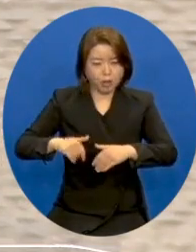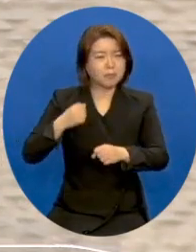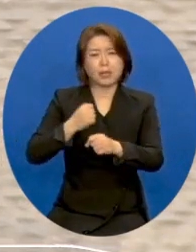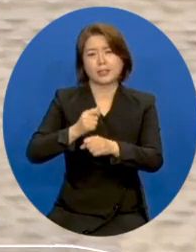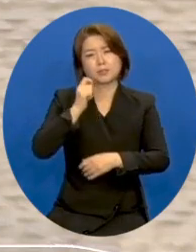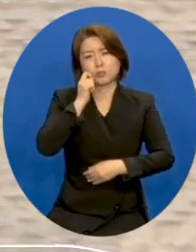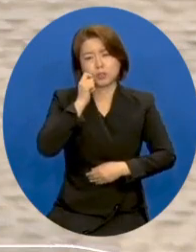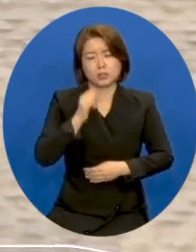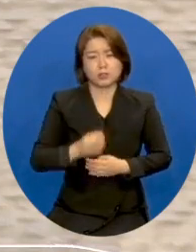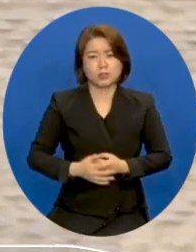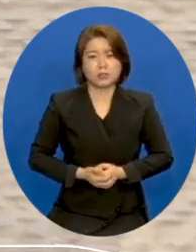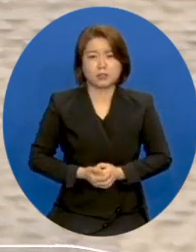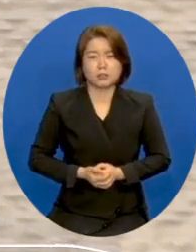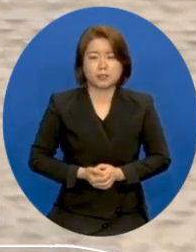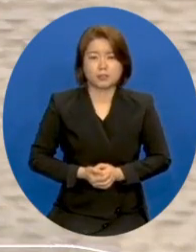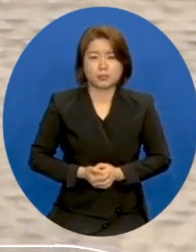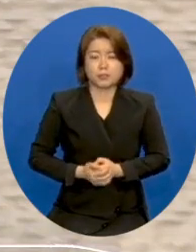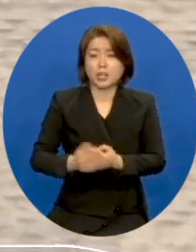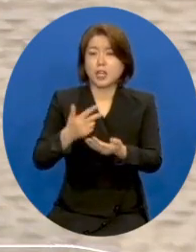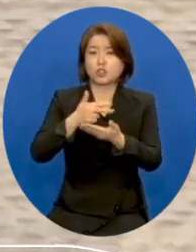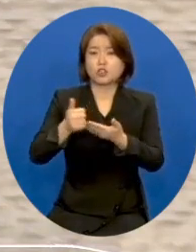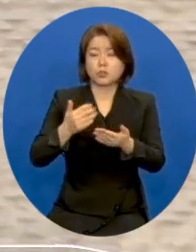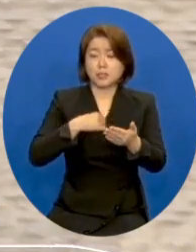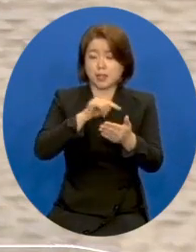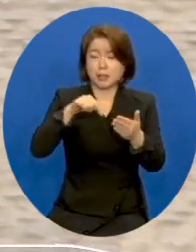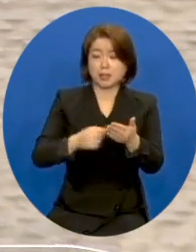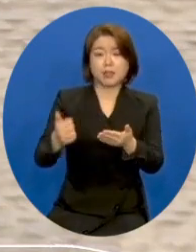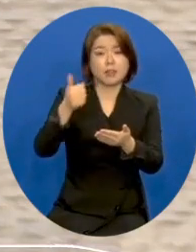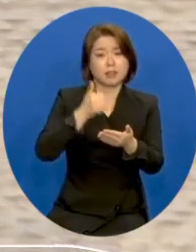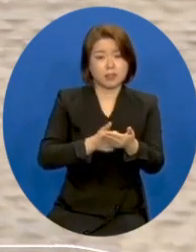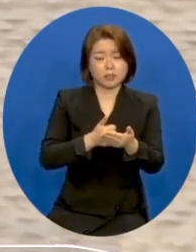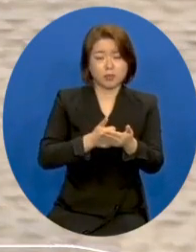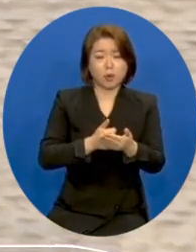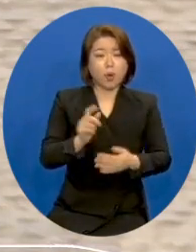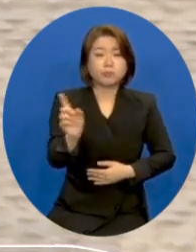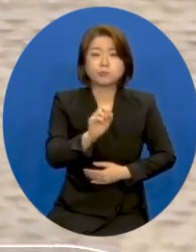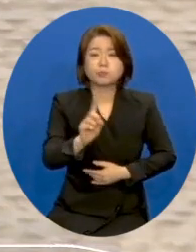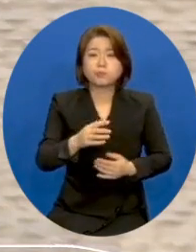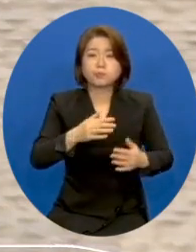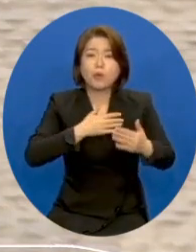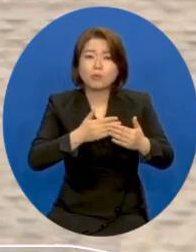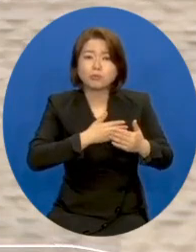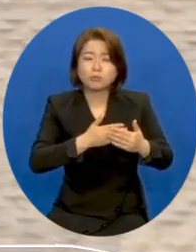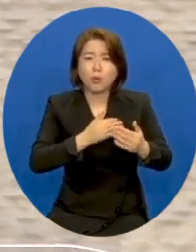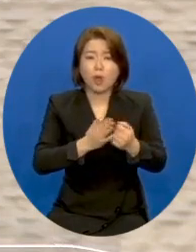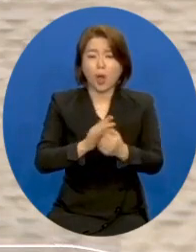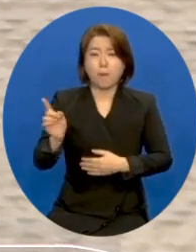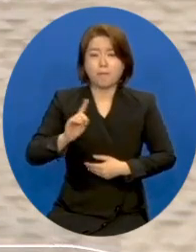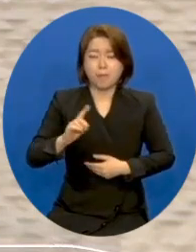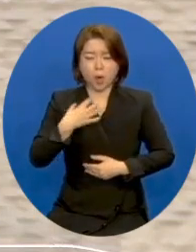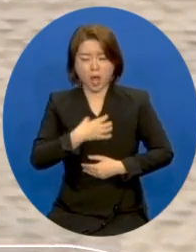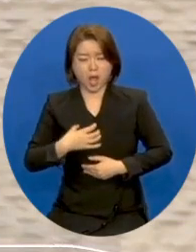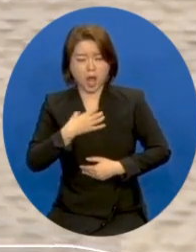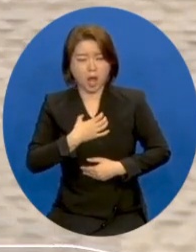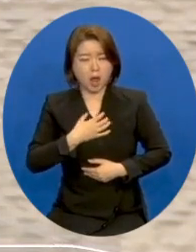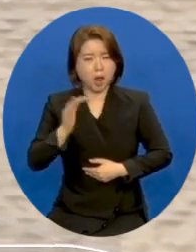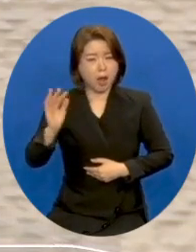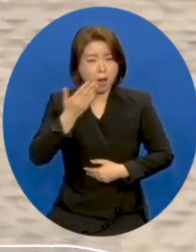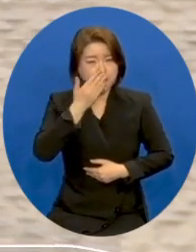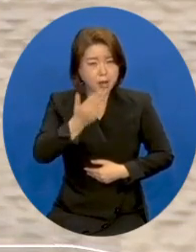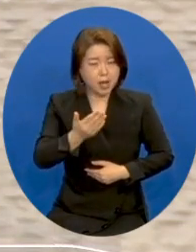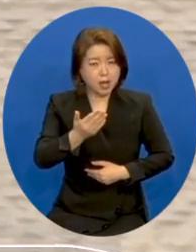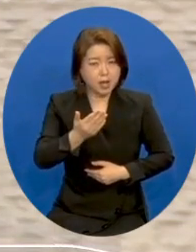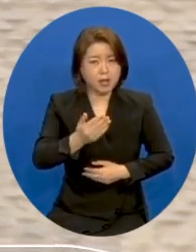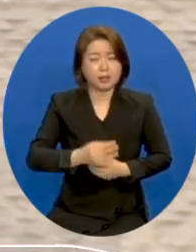있겠습니까? 주님이 우리 안에 계신데 무엇이 두렵고 무엇이 염려가 되겠습니까?